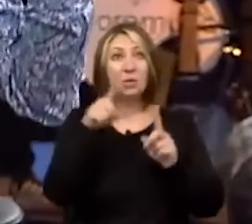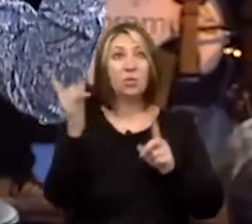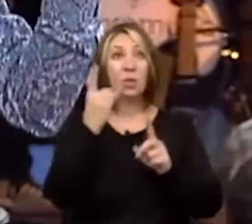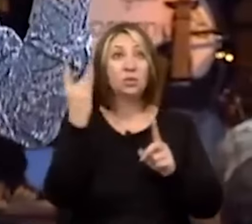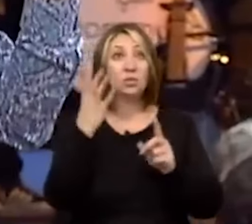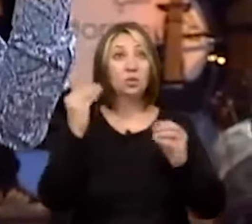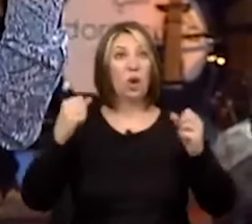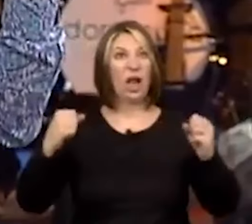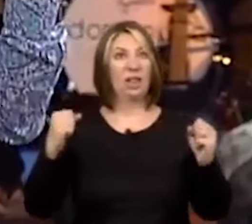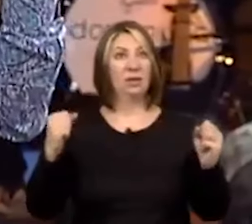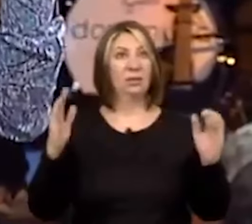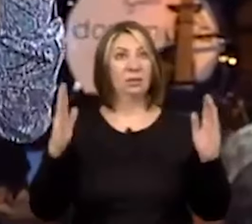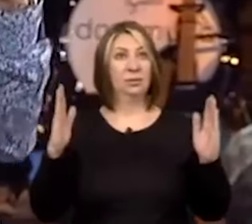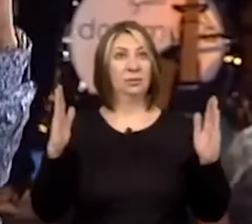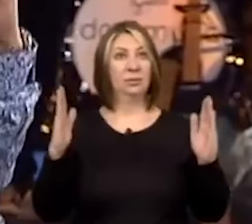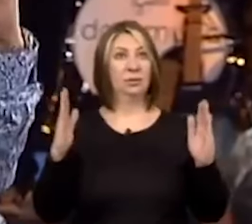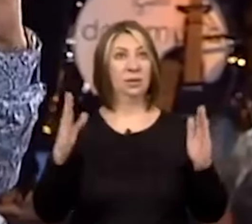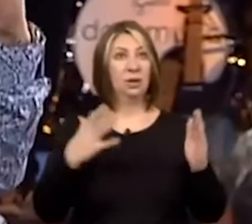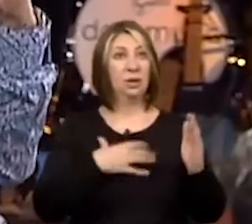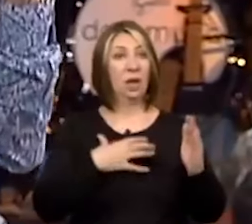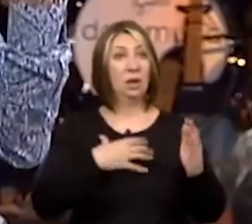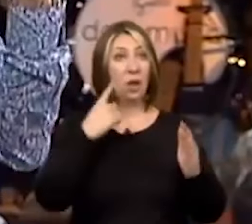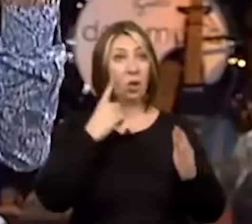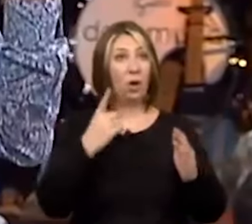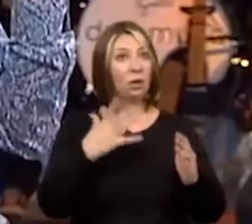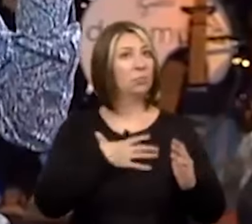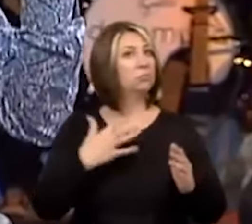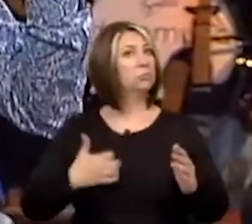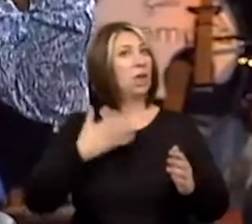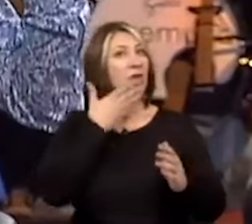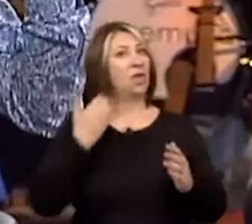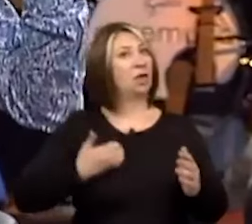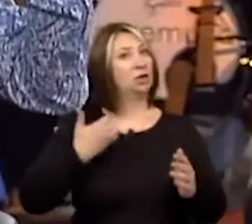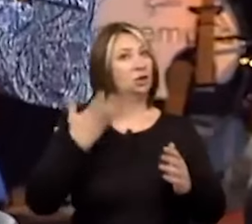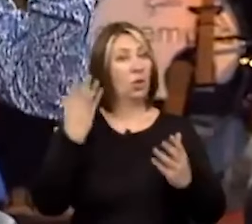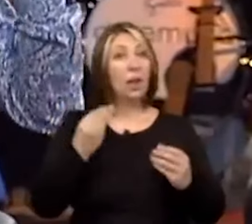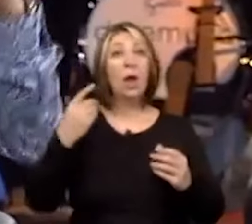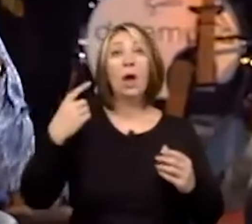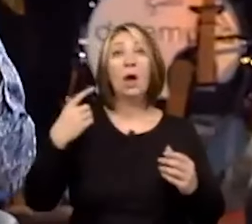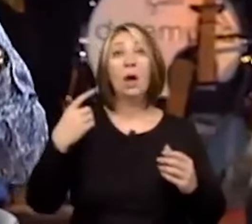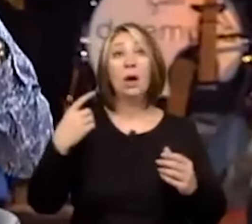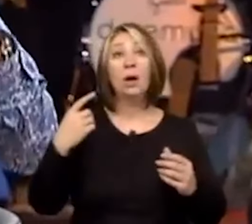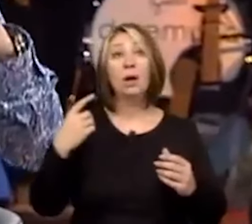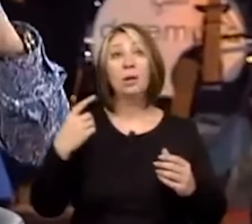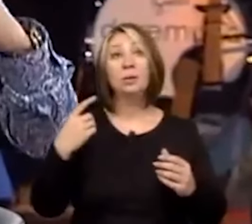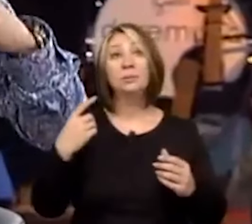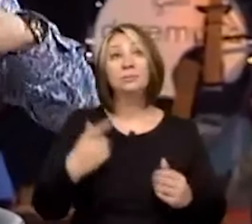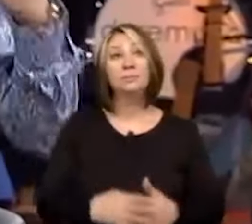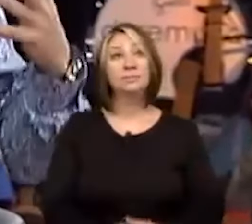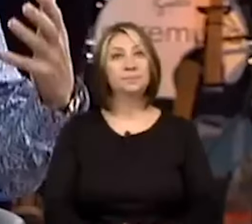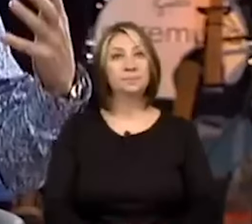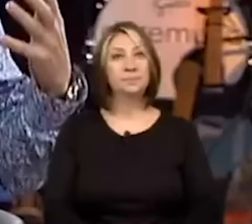dolaşıyormuş. Çok kalın bir abi. Yani kendine göre bir yakışıklı olan, özelliği